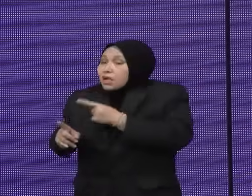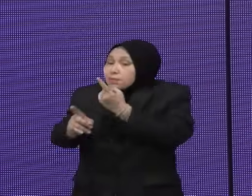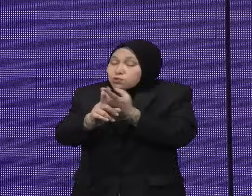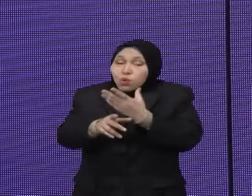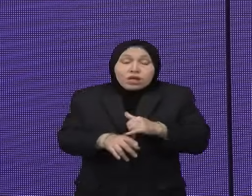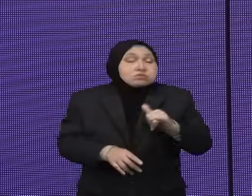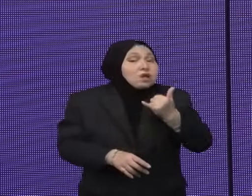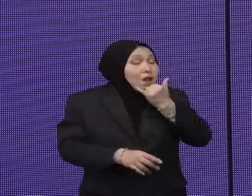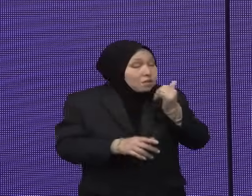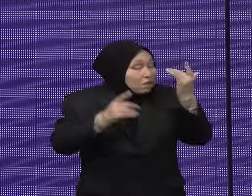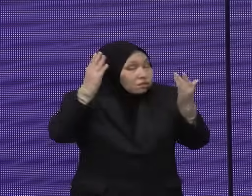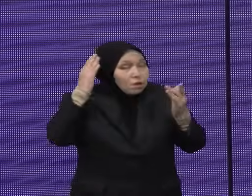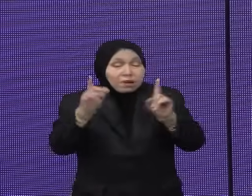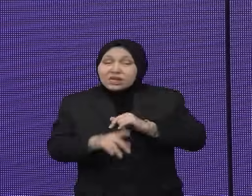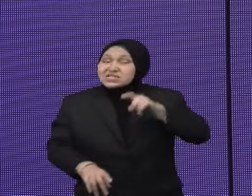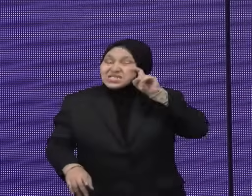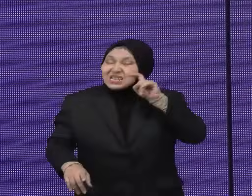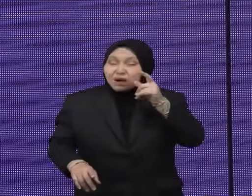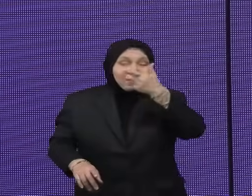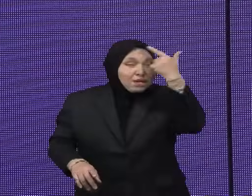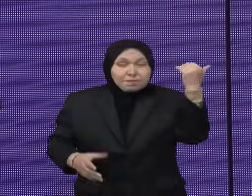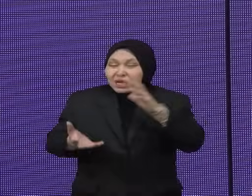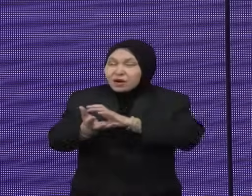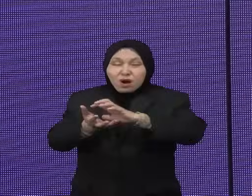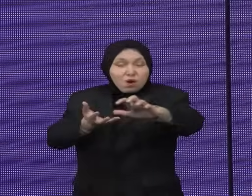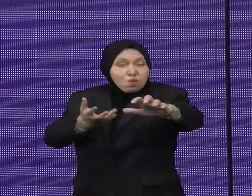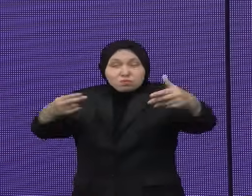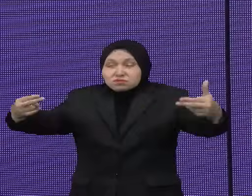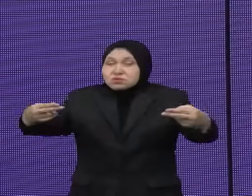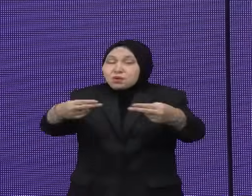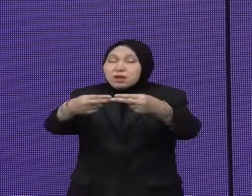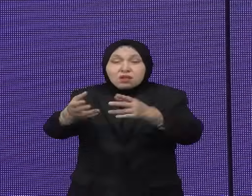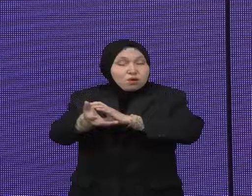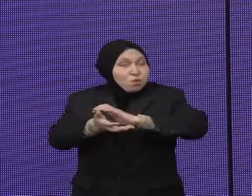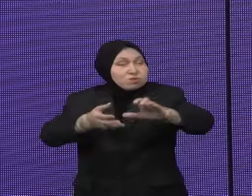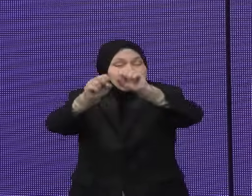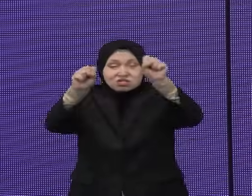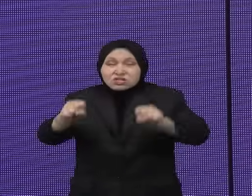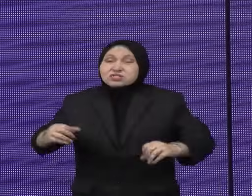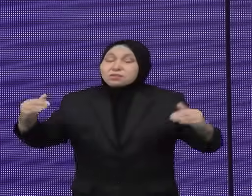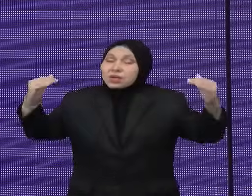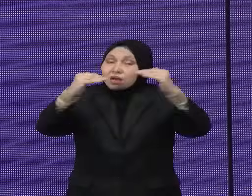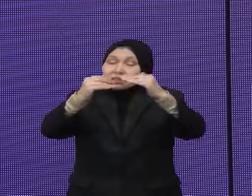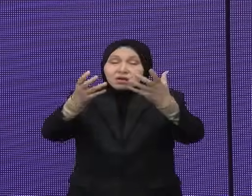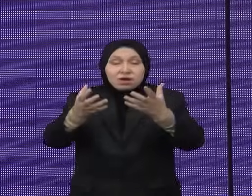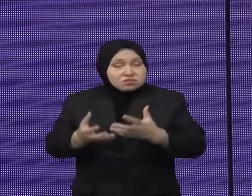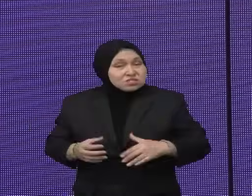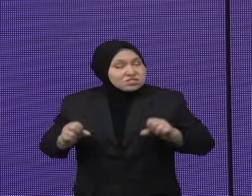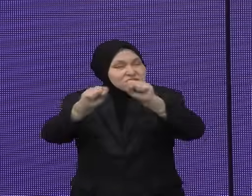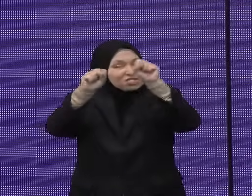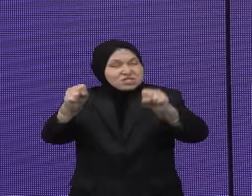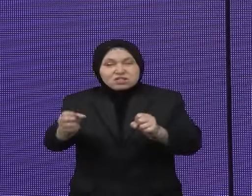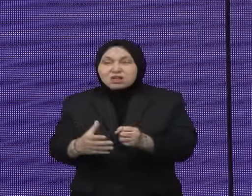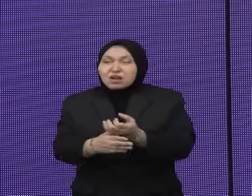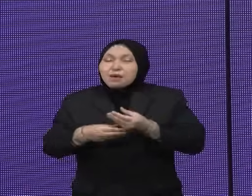yang salah, dia tahu bahawa zina ini menyebabkan rosak silaturahim, rosak sistem keadilan, nak sistem faraid,